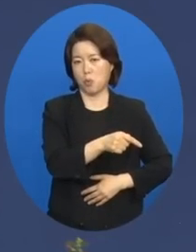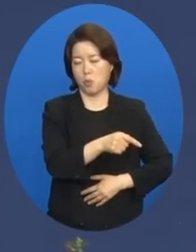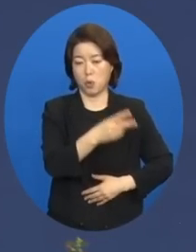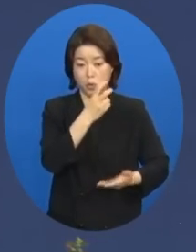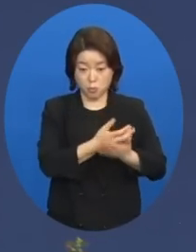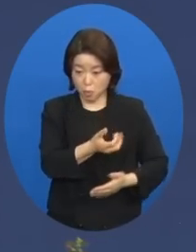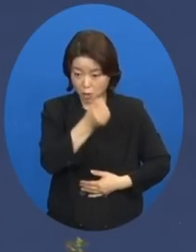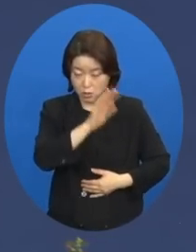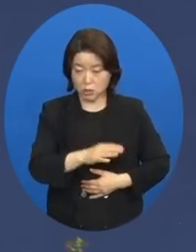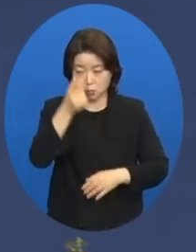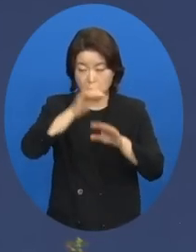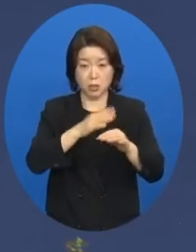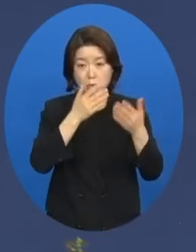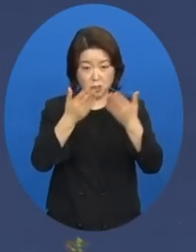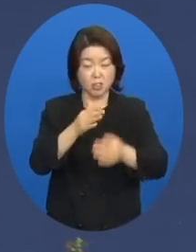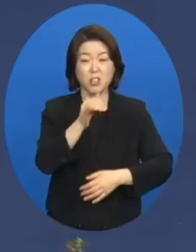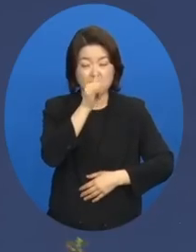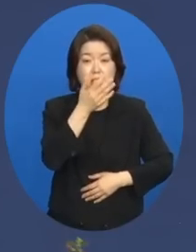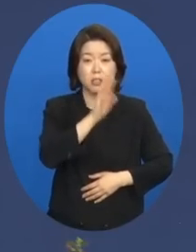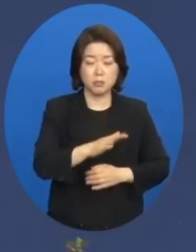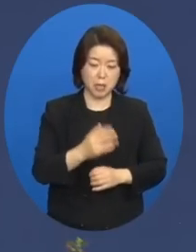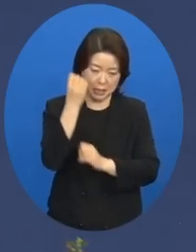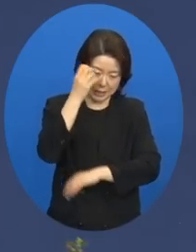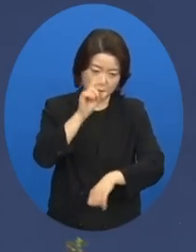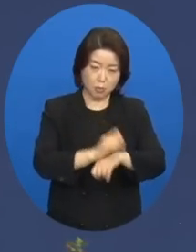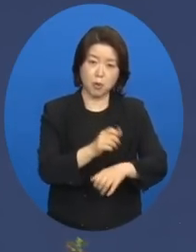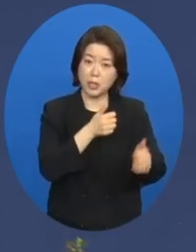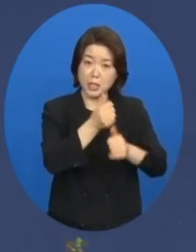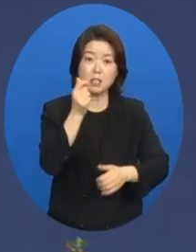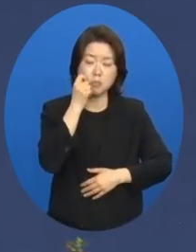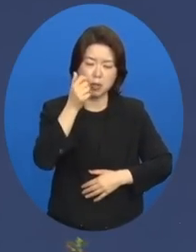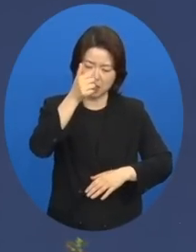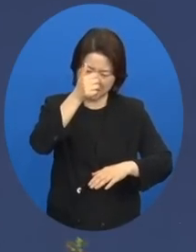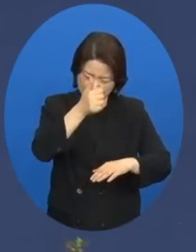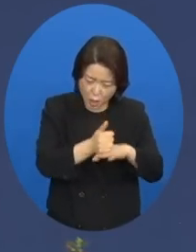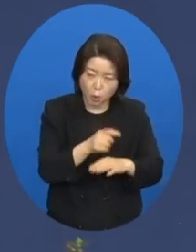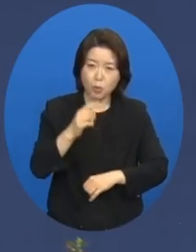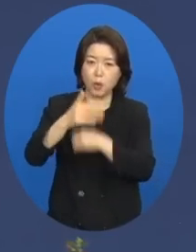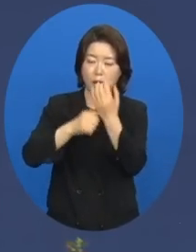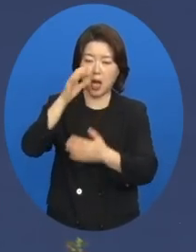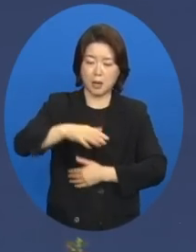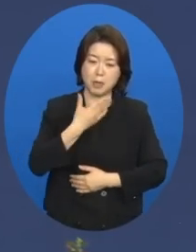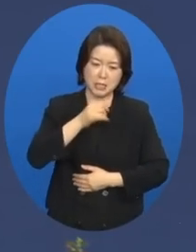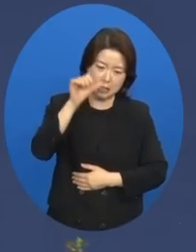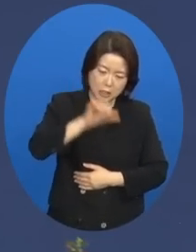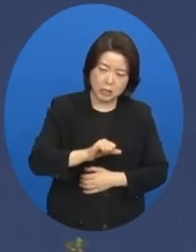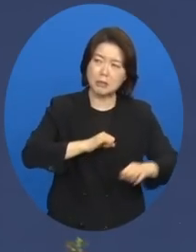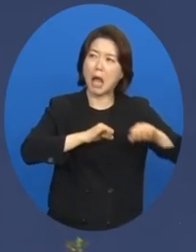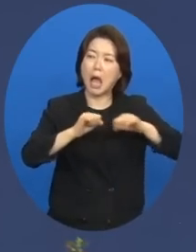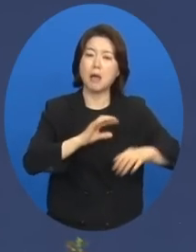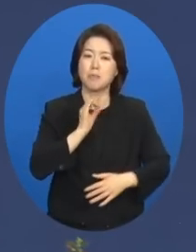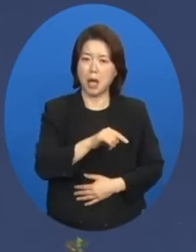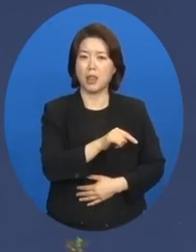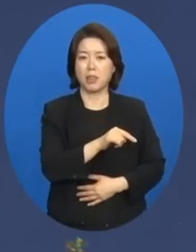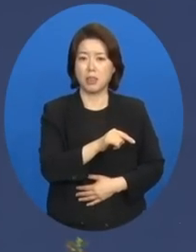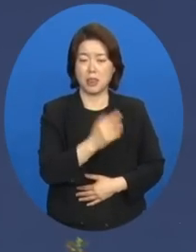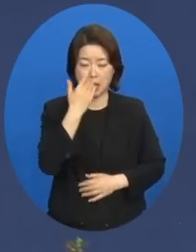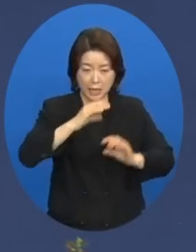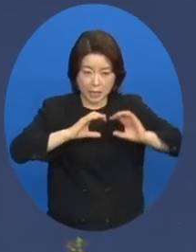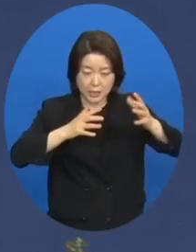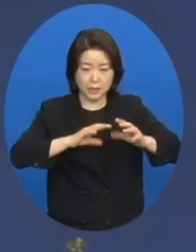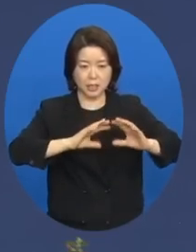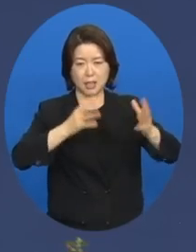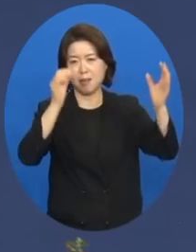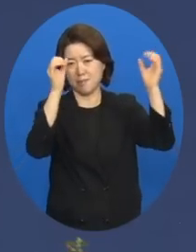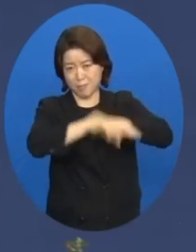가지고 있지만 예배를 드리지만 본성을 이기지 못하고 끝내는 하나님 앞에 저주받을 짓만 하다가 이스라엘